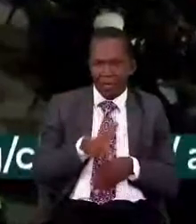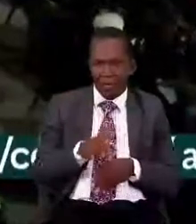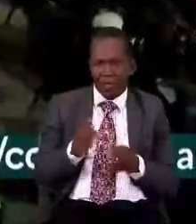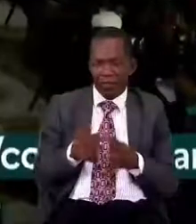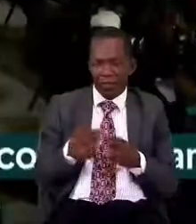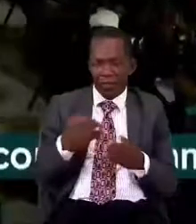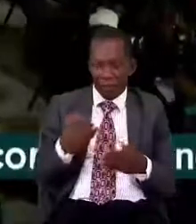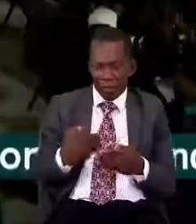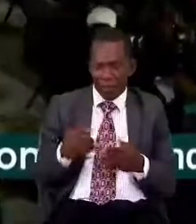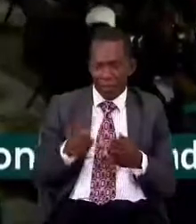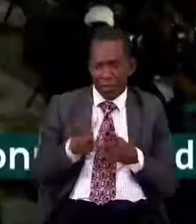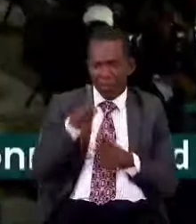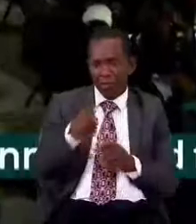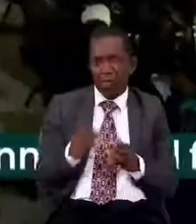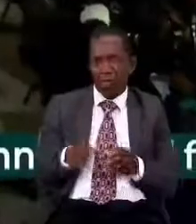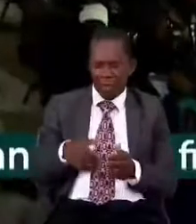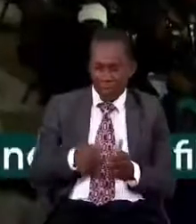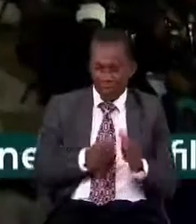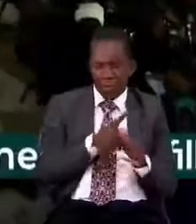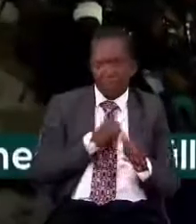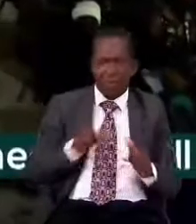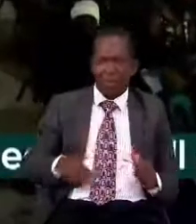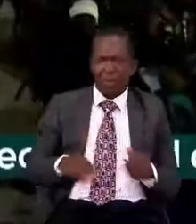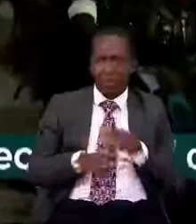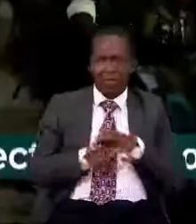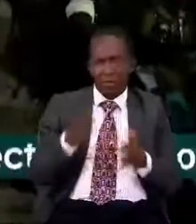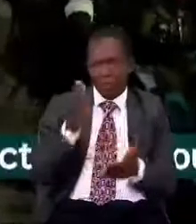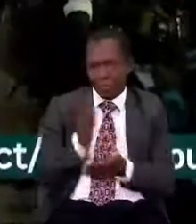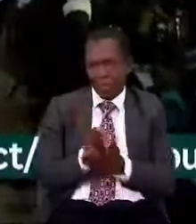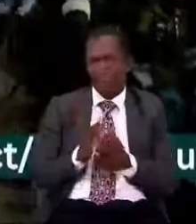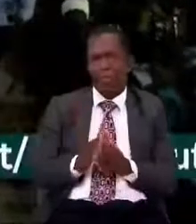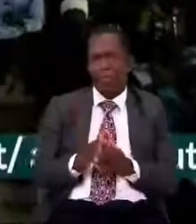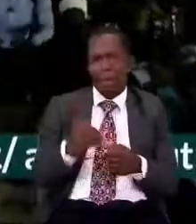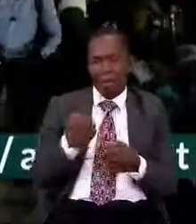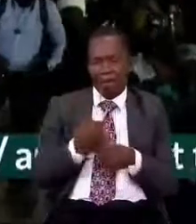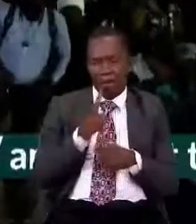d'espoir, parce que le Seigneur va faire des merveilles dans votre vie ce jour.